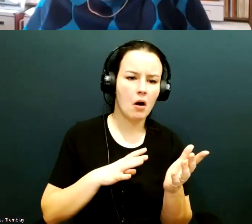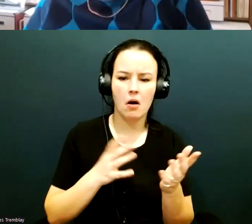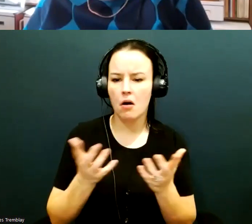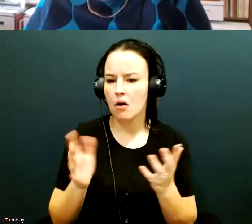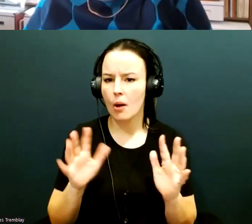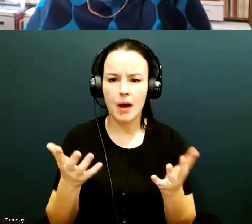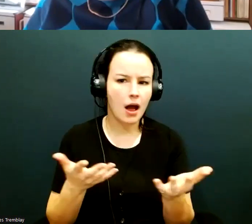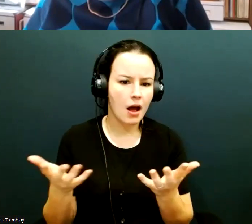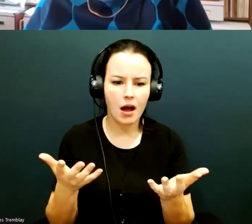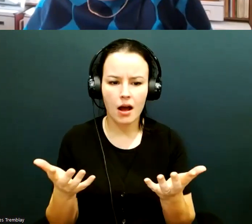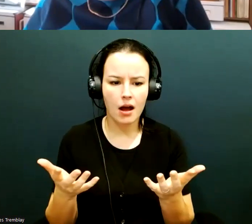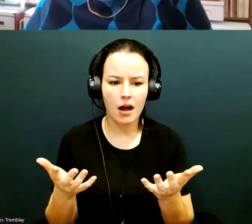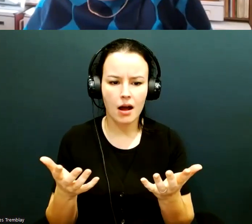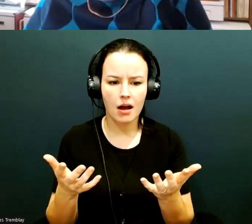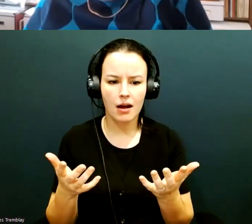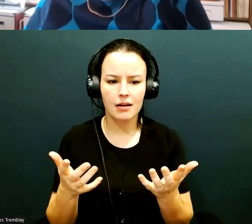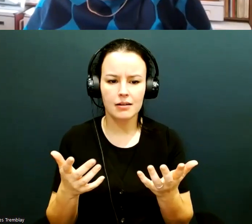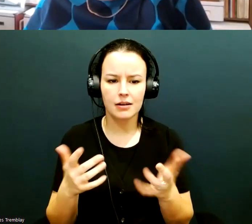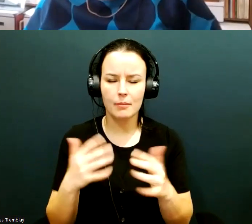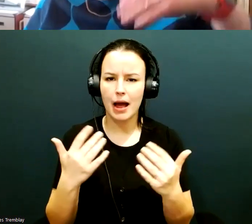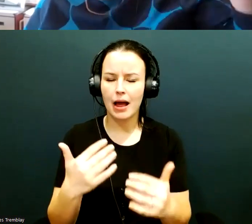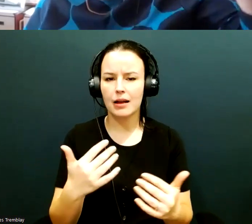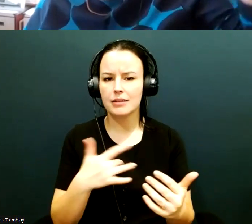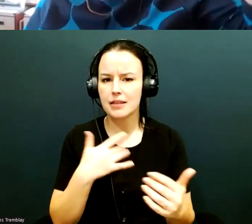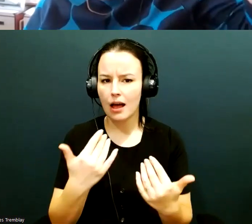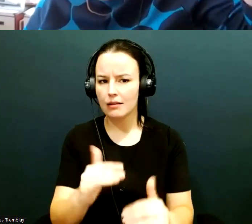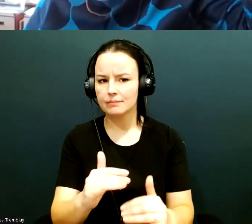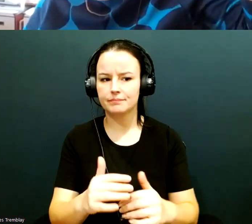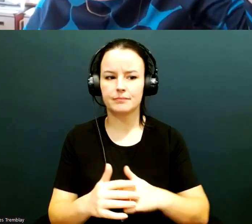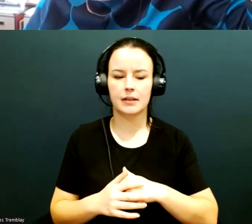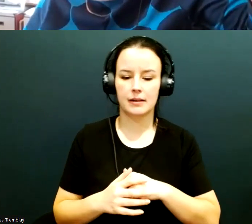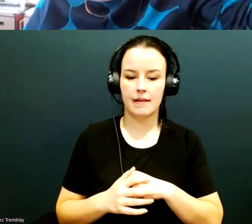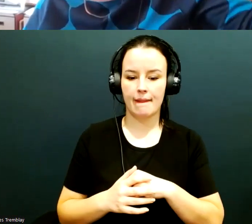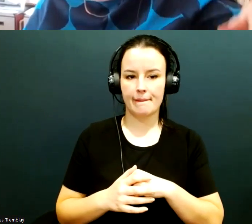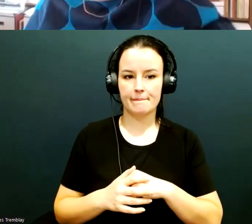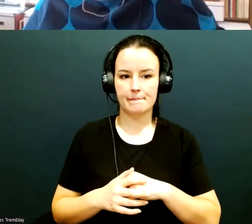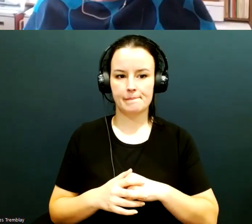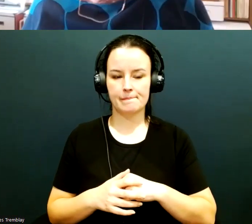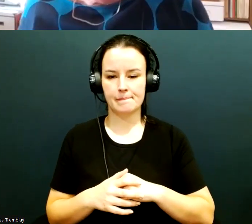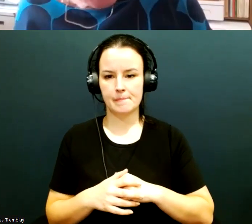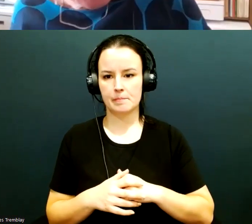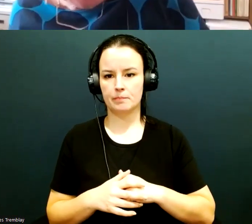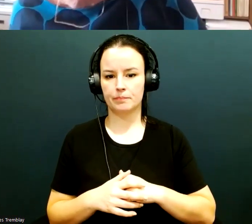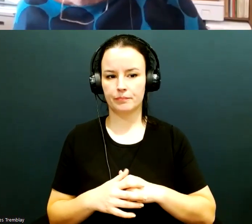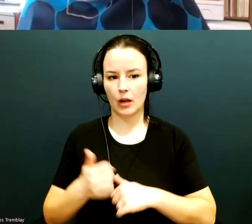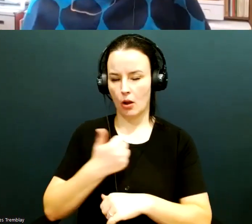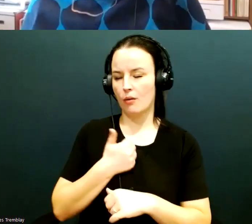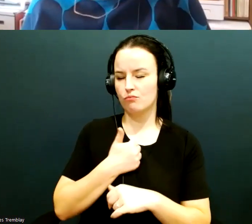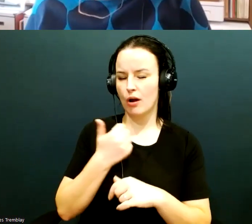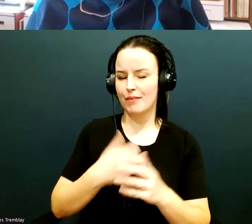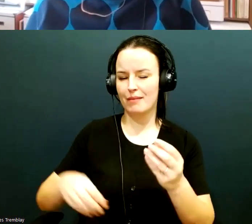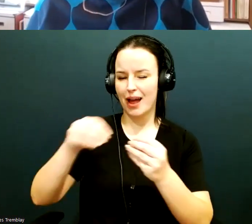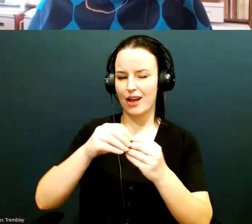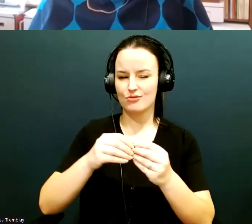restreinte, non, restreinte. Je vais aller de façon plus globale, puis Roxane pourra aussi y aller